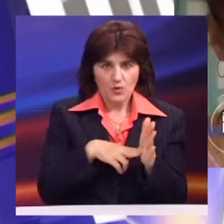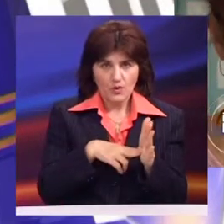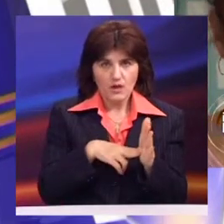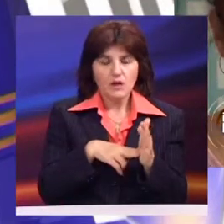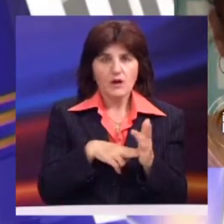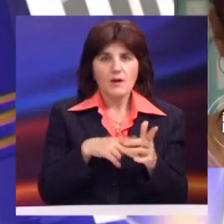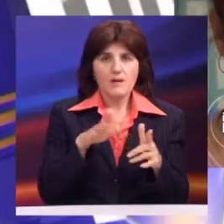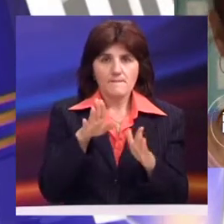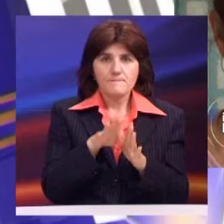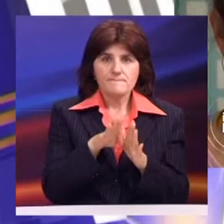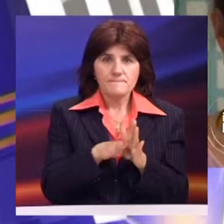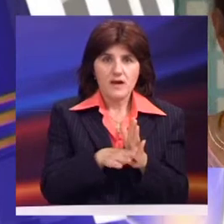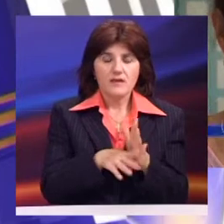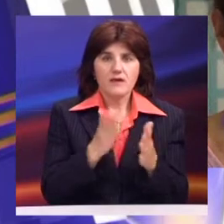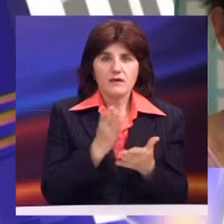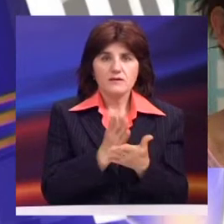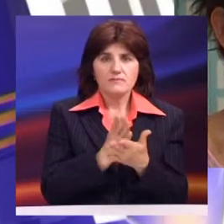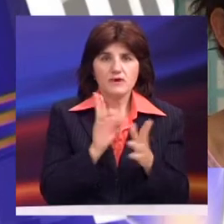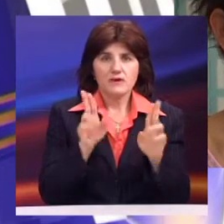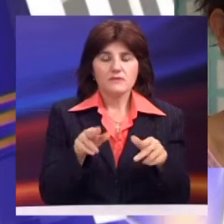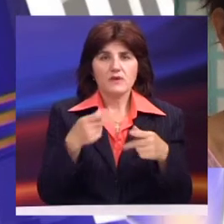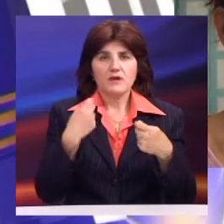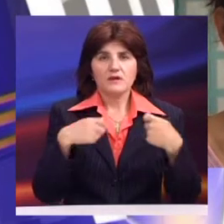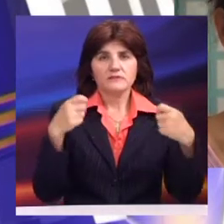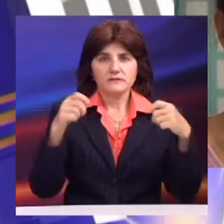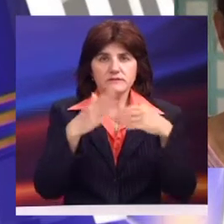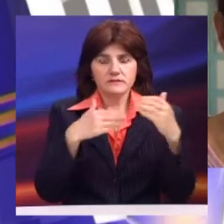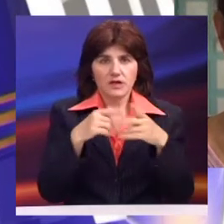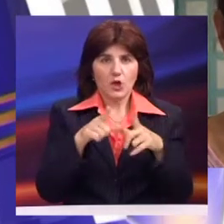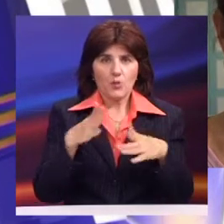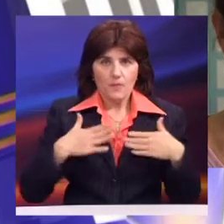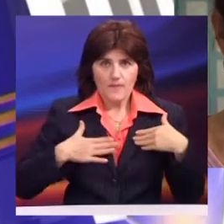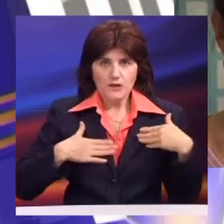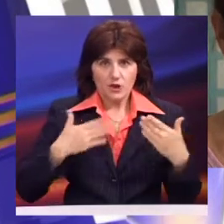juna, manja izgradnja u ovom